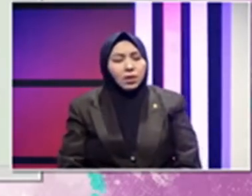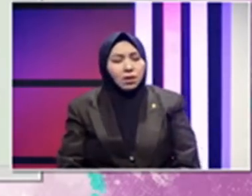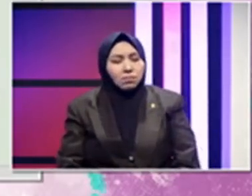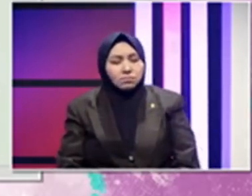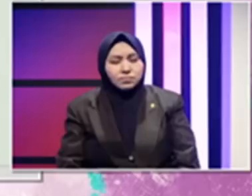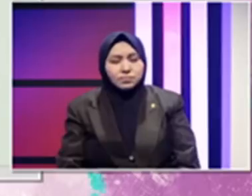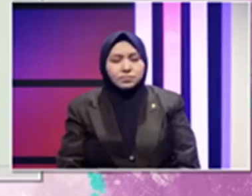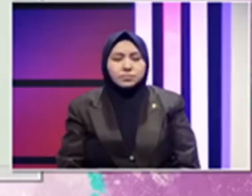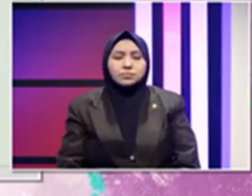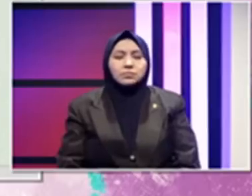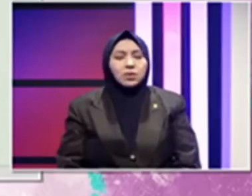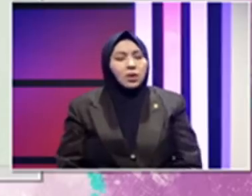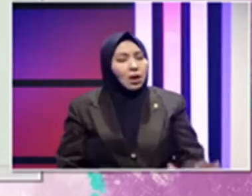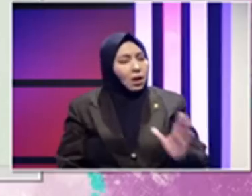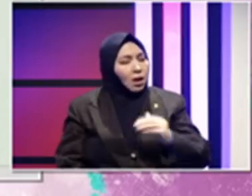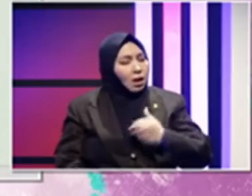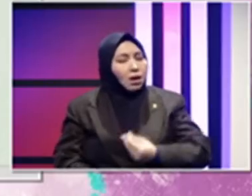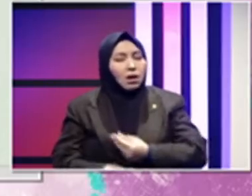إن